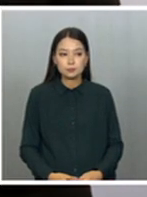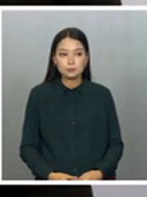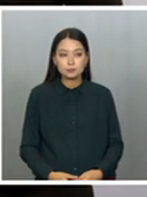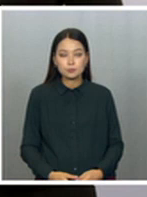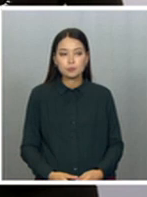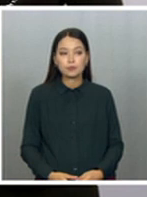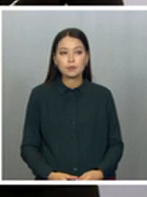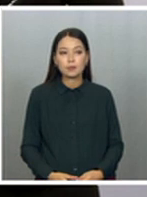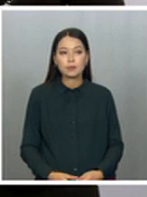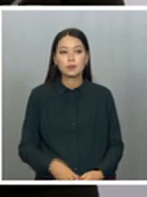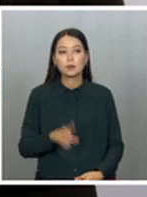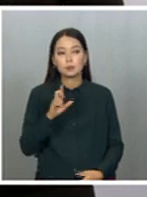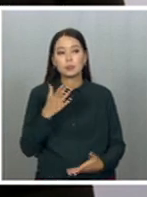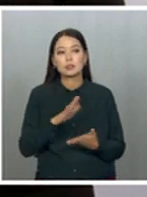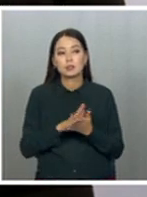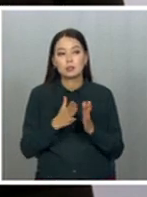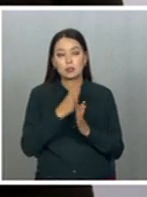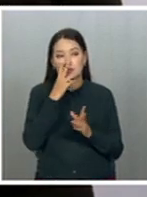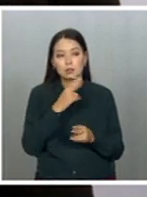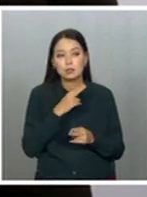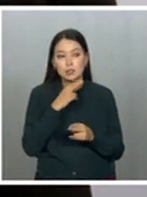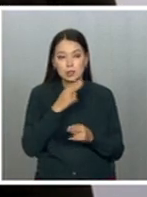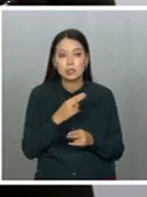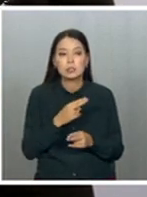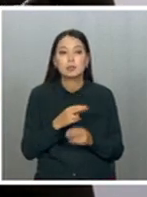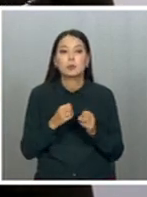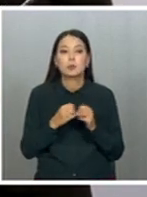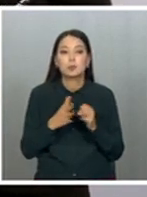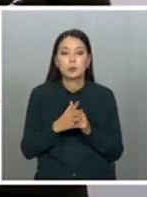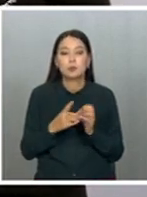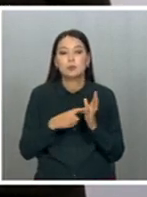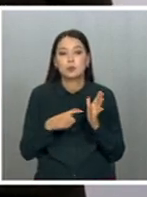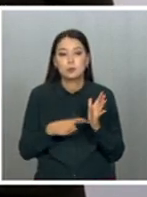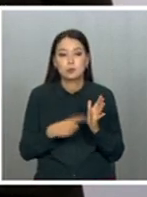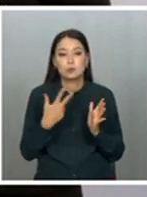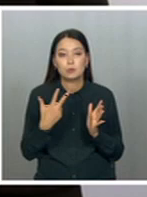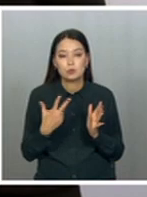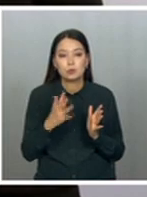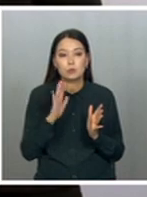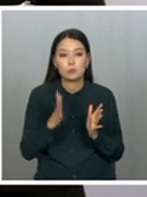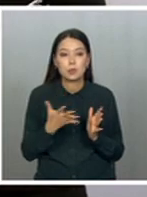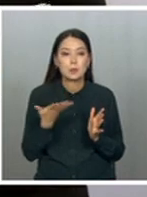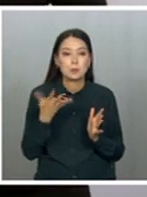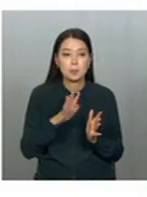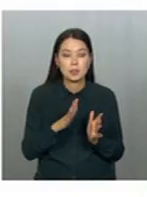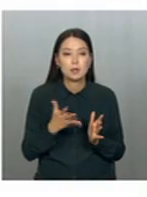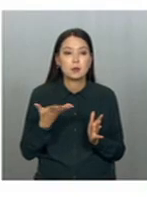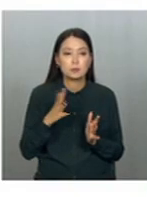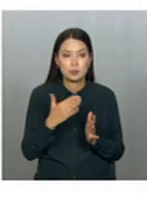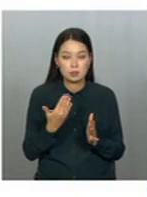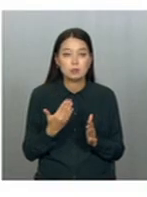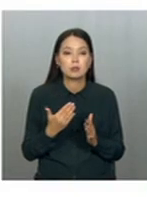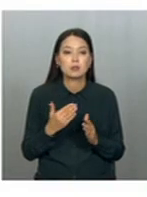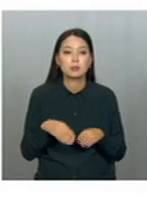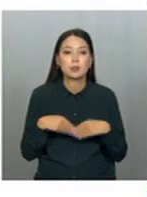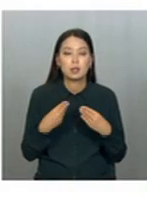Ал Б жағдайын қарастыратын болсақ, егер 15-ті 3-ке бөлсек, 5 шығады. Демек,